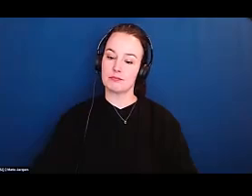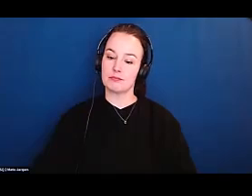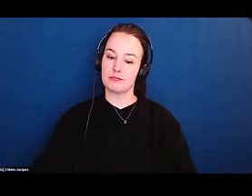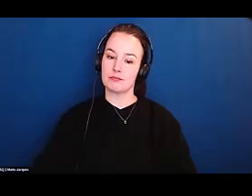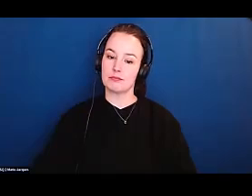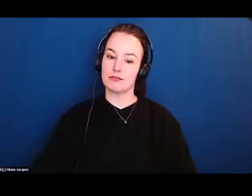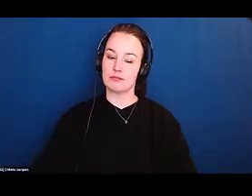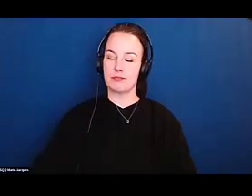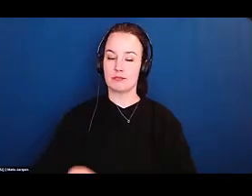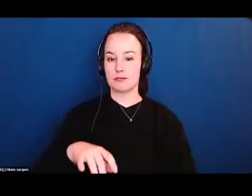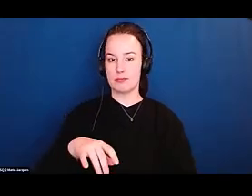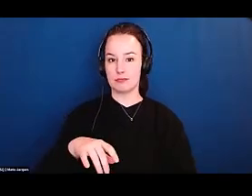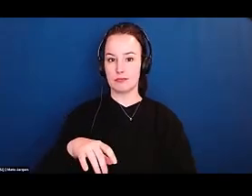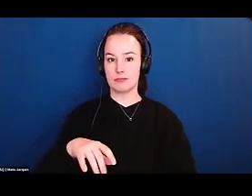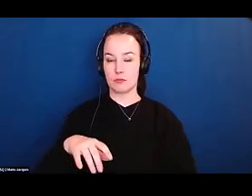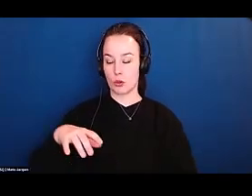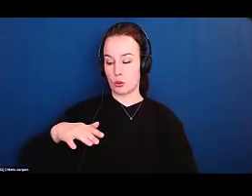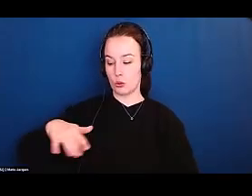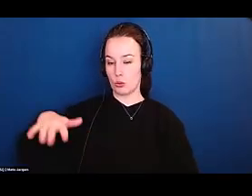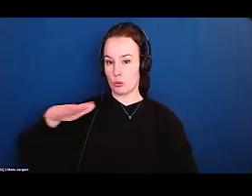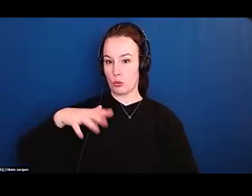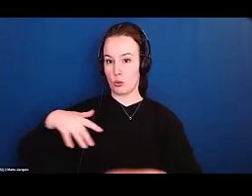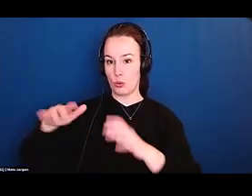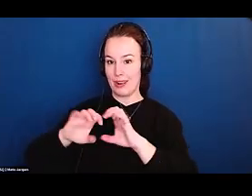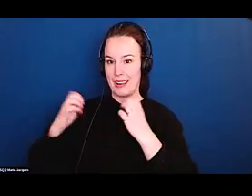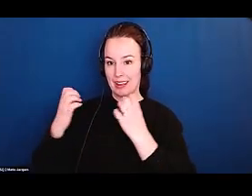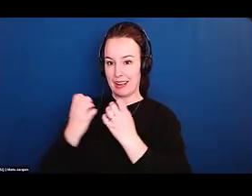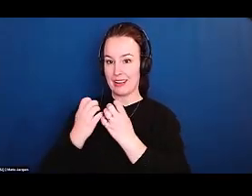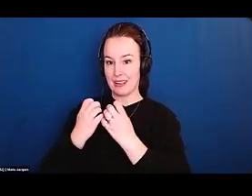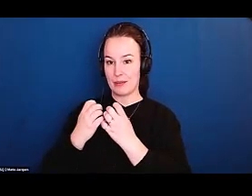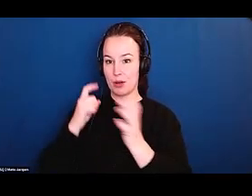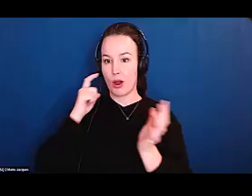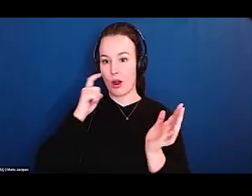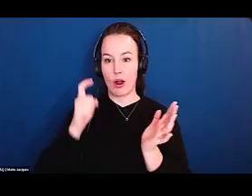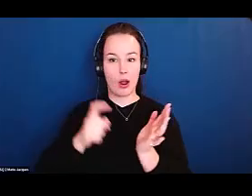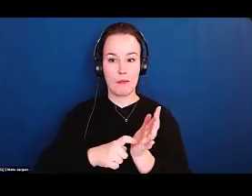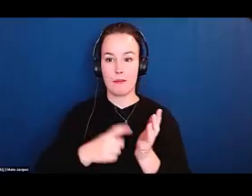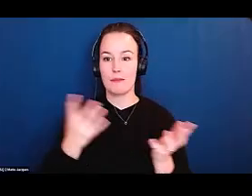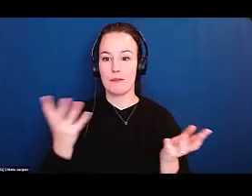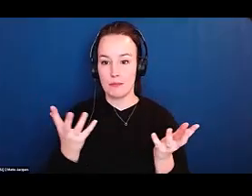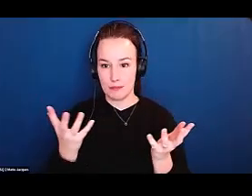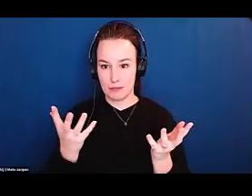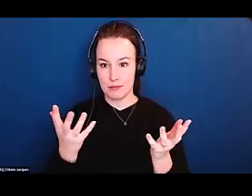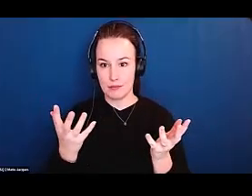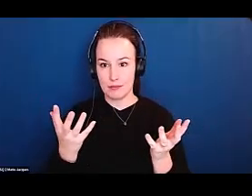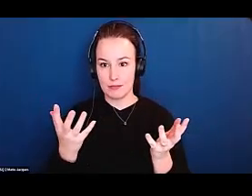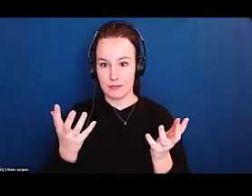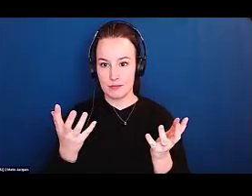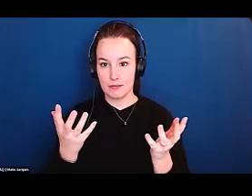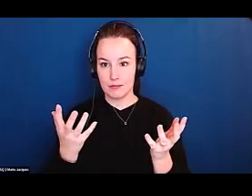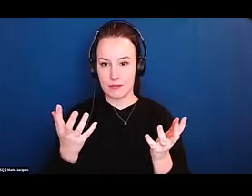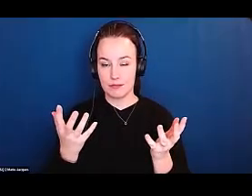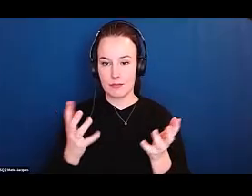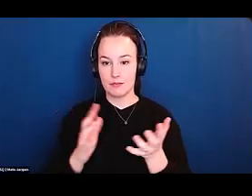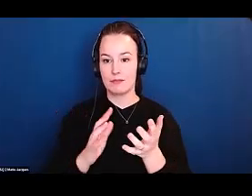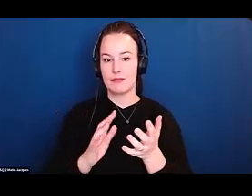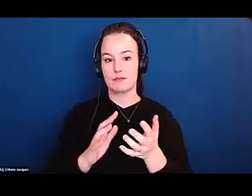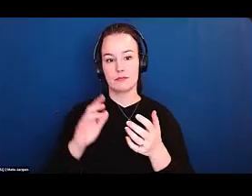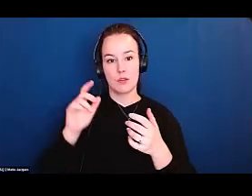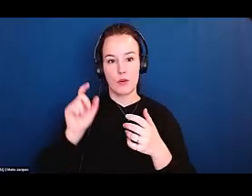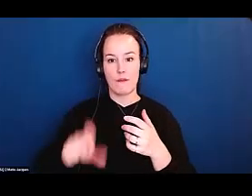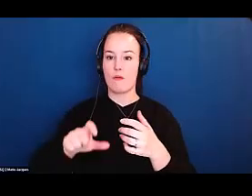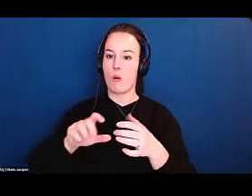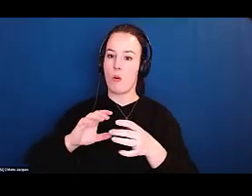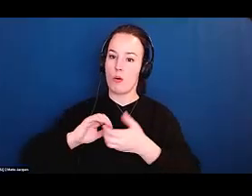En tant qu'équipe, nous nous sommes rendus compte qu'il fallait être